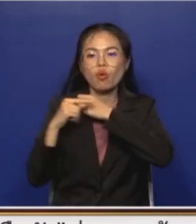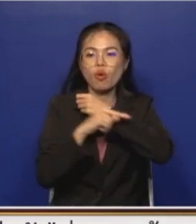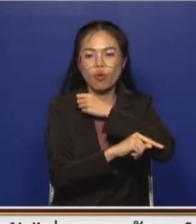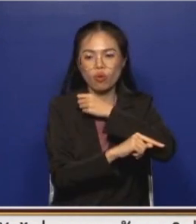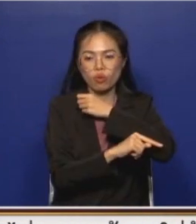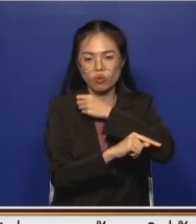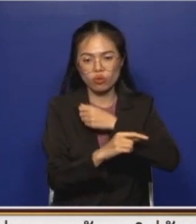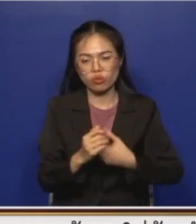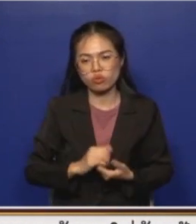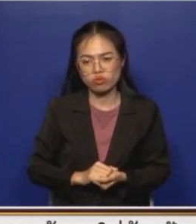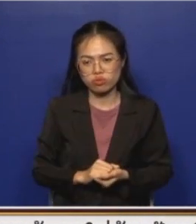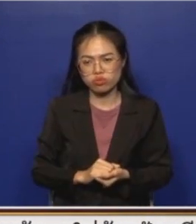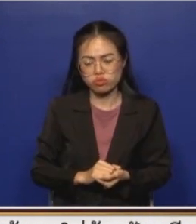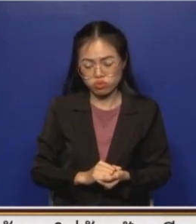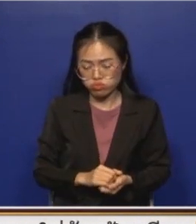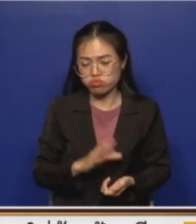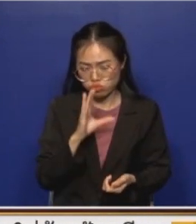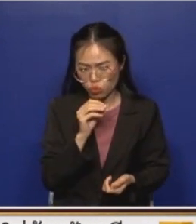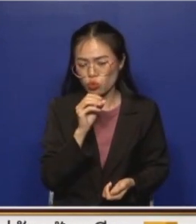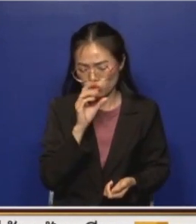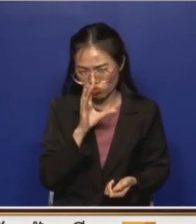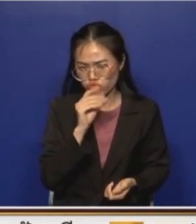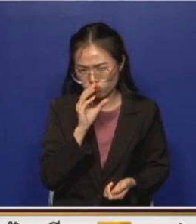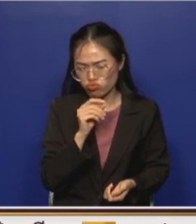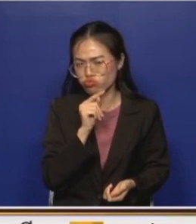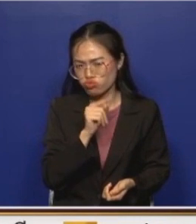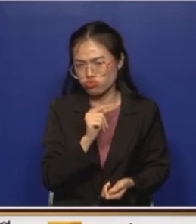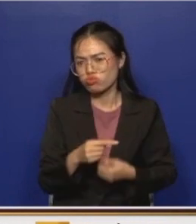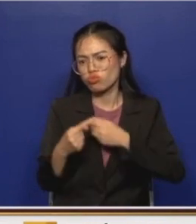ได้ยังไงฮะท่านไปดูแผ่นต่อไปสิครับ